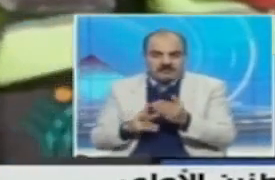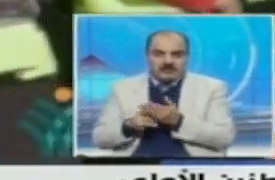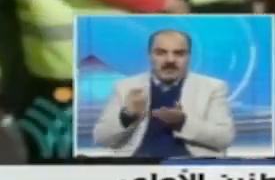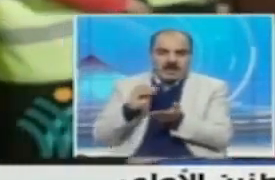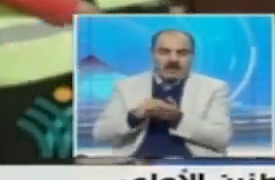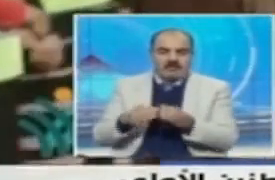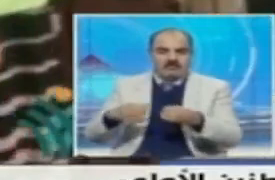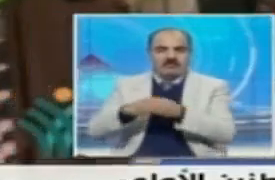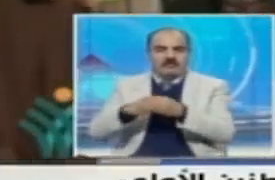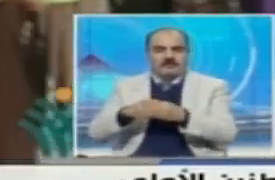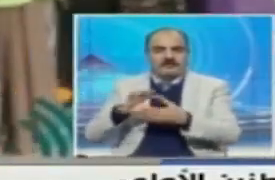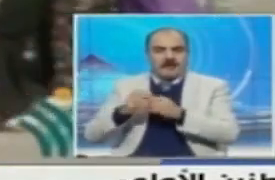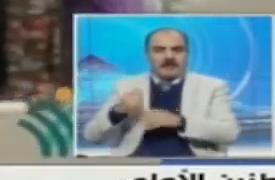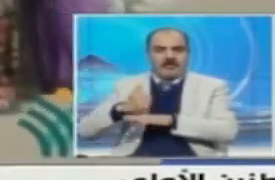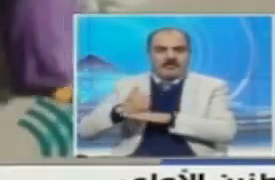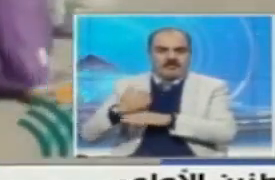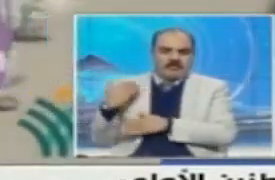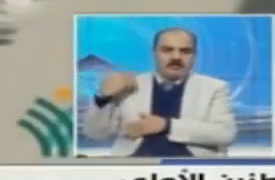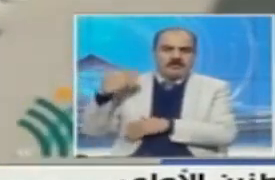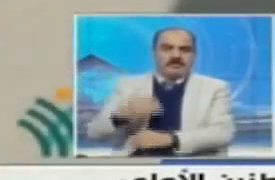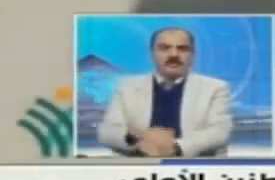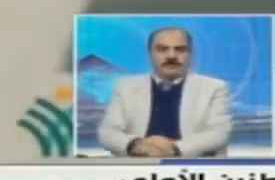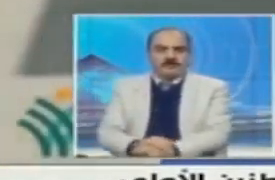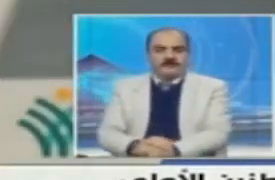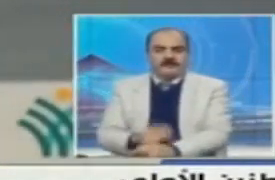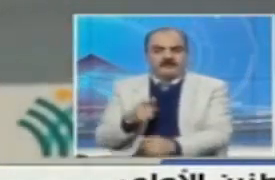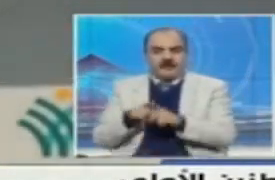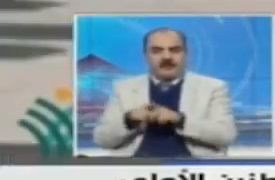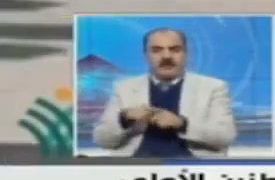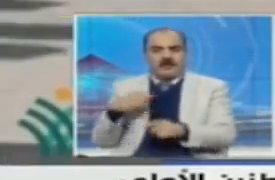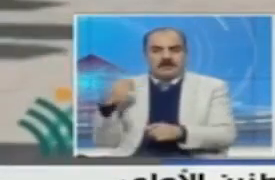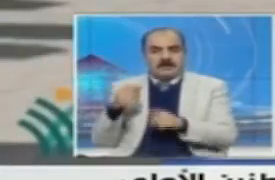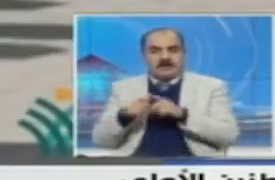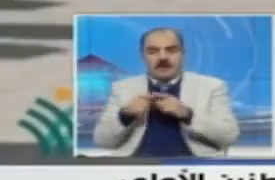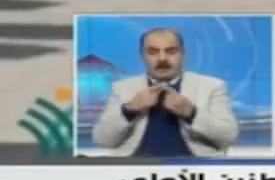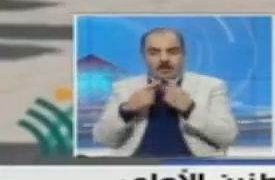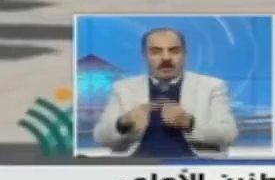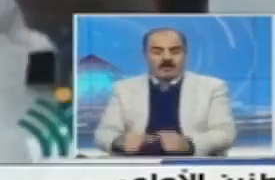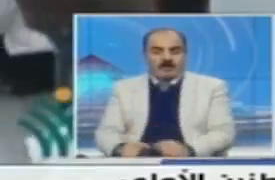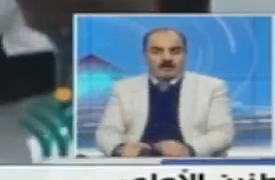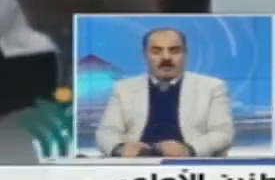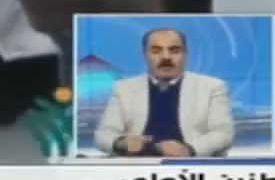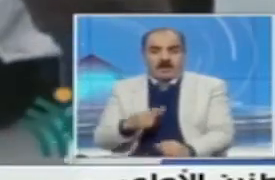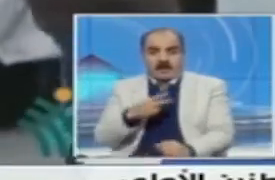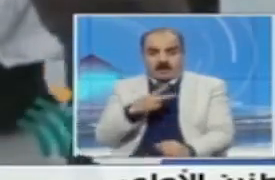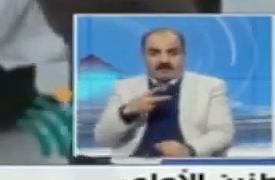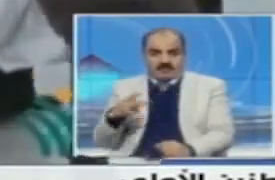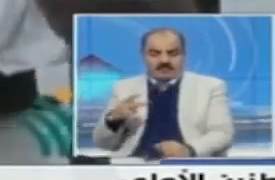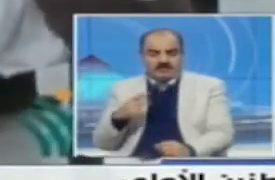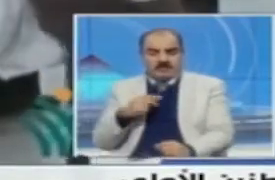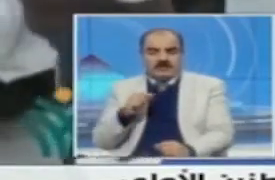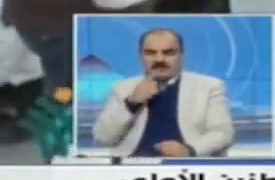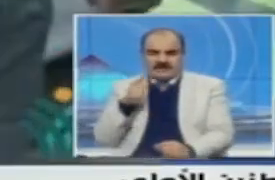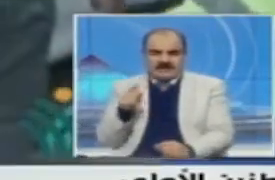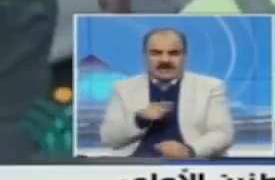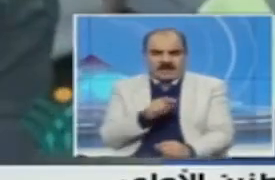التحالف الوطني للعمل الأهلي التنموي، تماشيا مع إطلاق الرئيس عبد الفتاح السيسي عام 2022